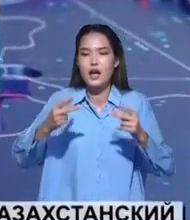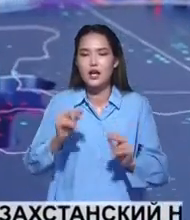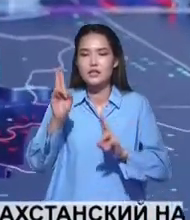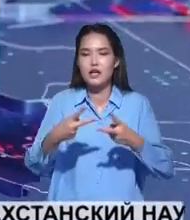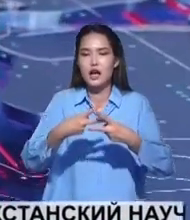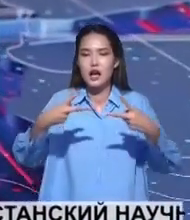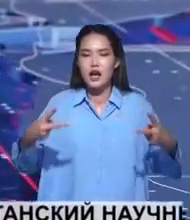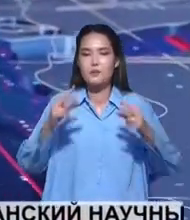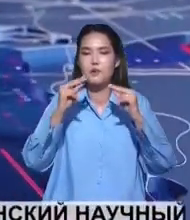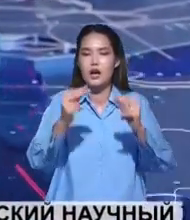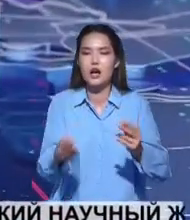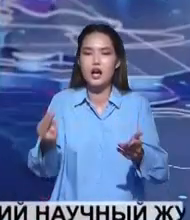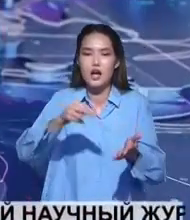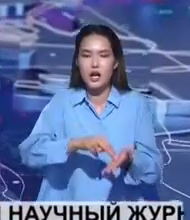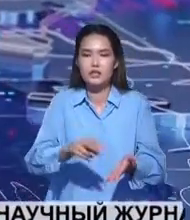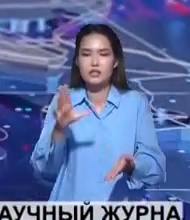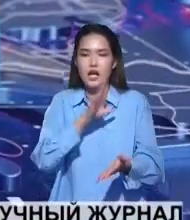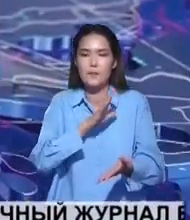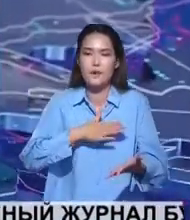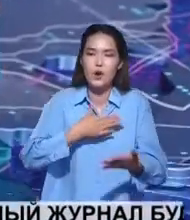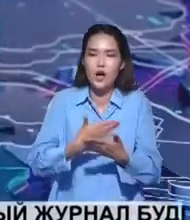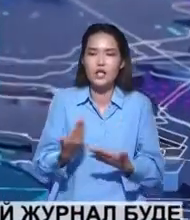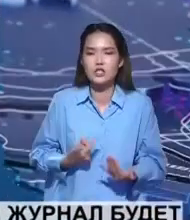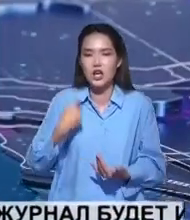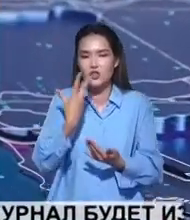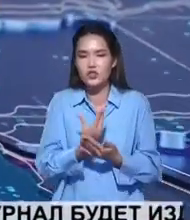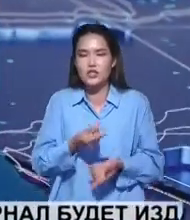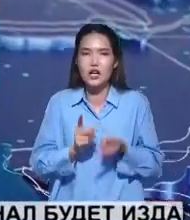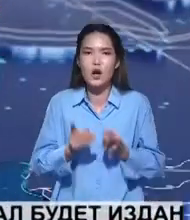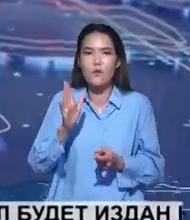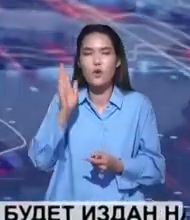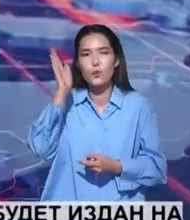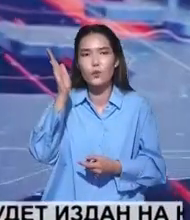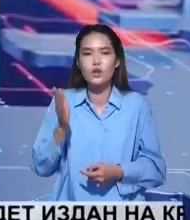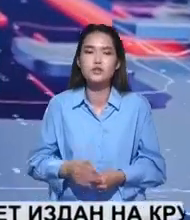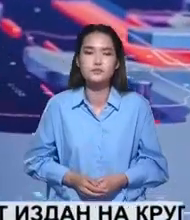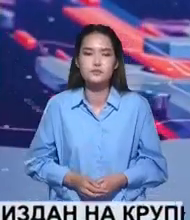равенства, справедливости стали непреложной аксиомой нашей жизни и реальностью в будущем.